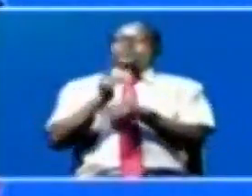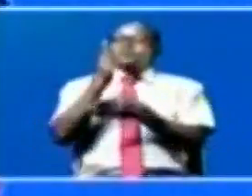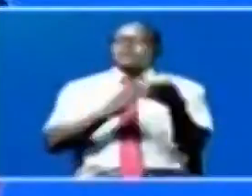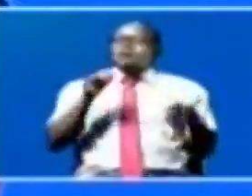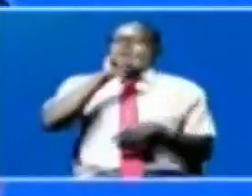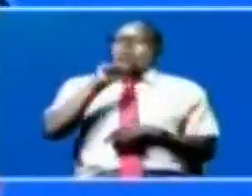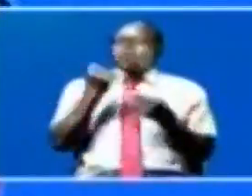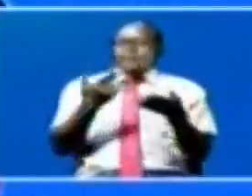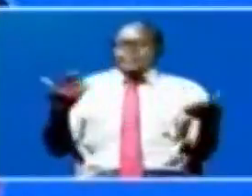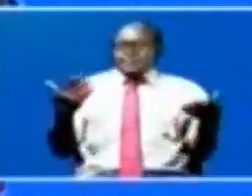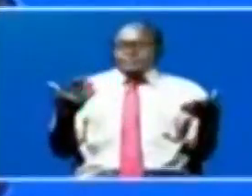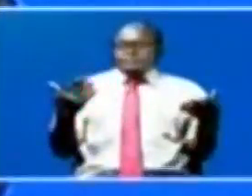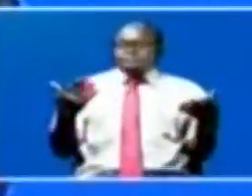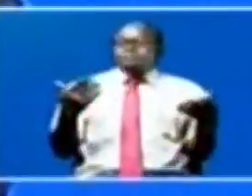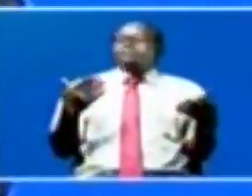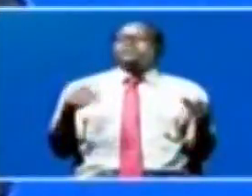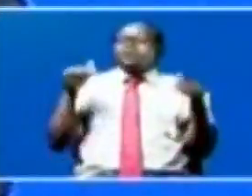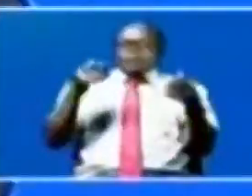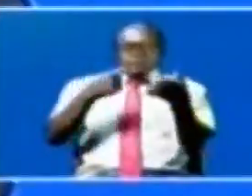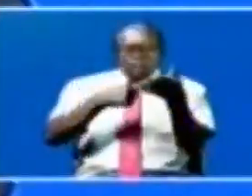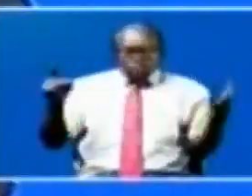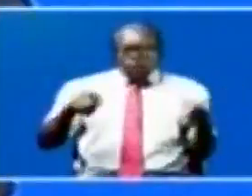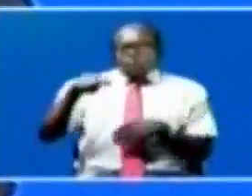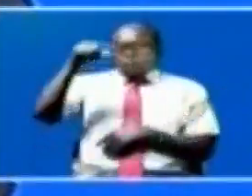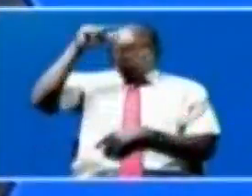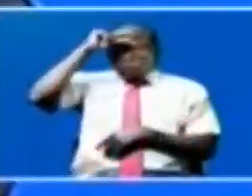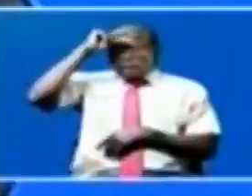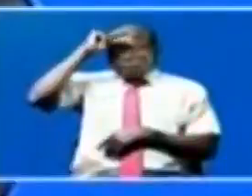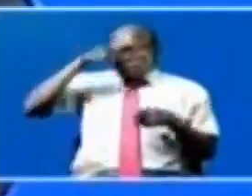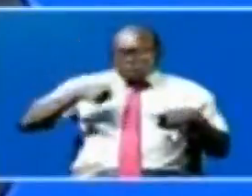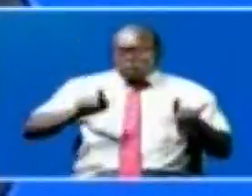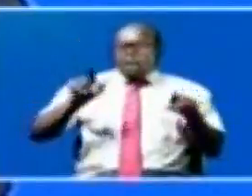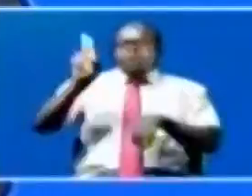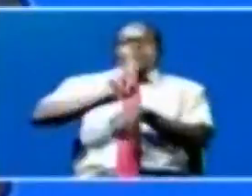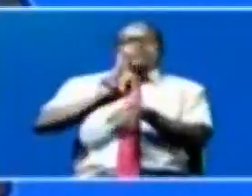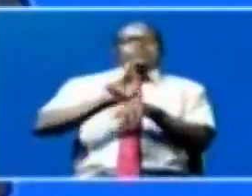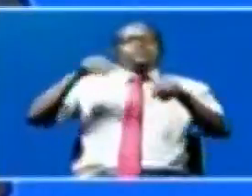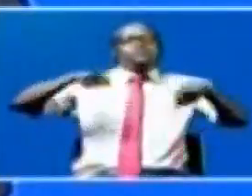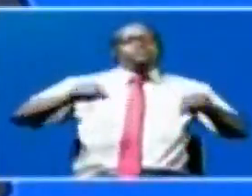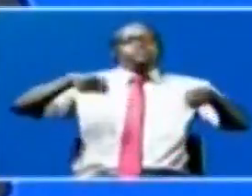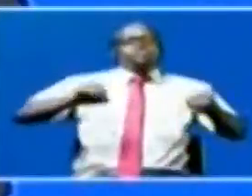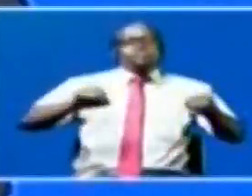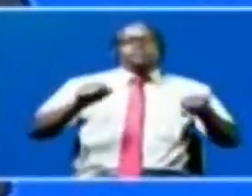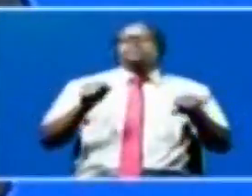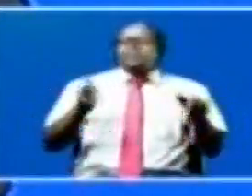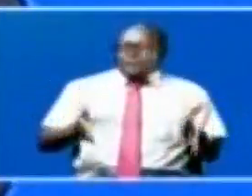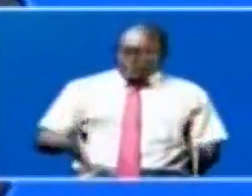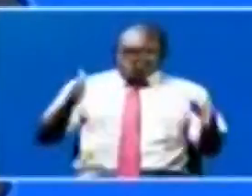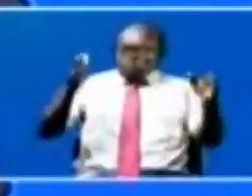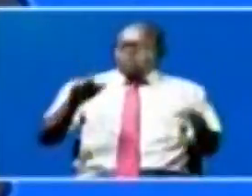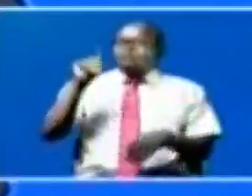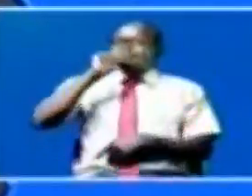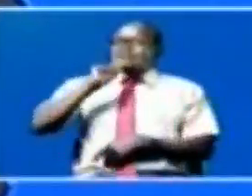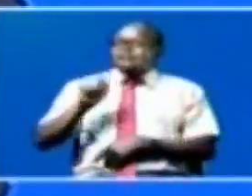tayari. Sasa anasubiri kibali cha serikali kitakachomruhusu ama kitakachoruhusu chombo hicho kuweza kutumika katika barabara za nchi